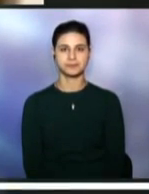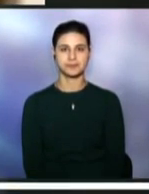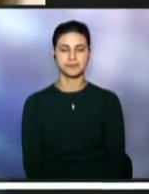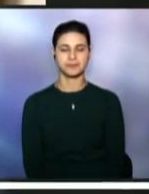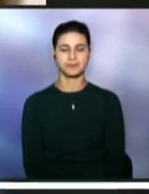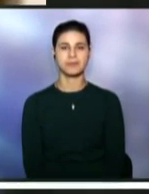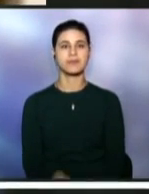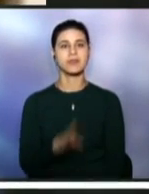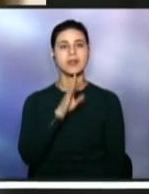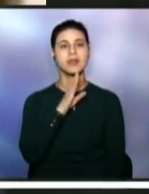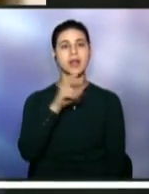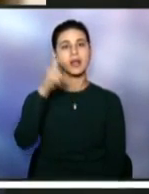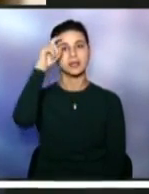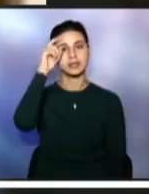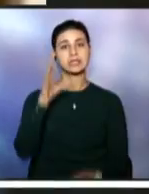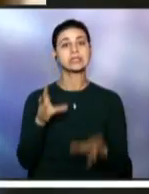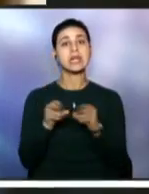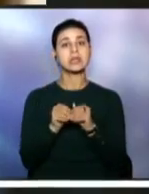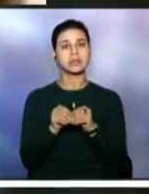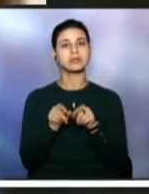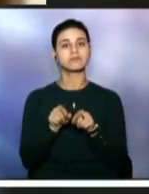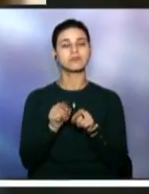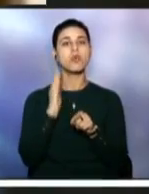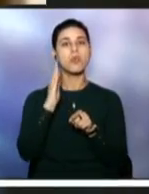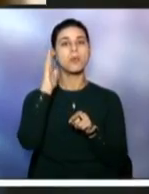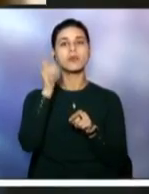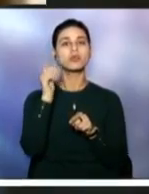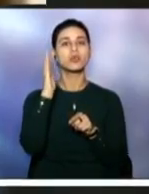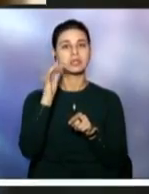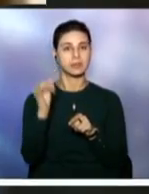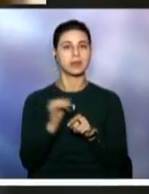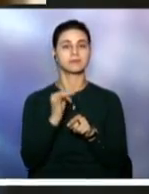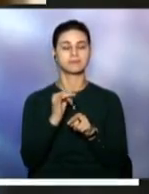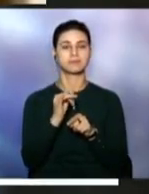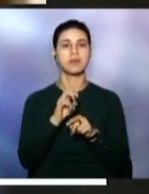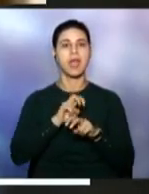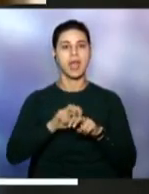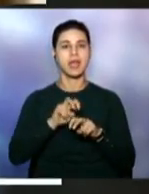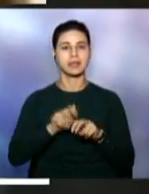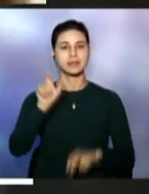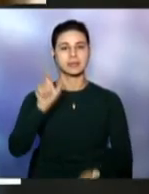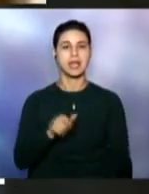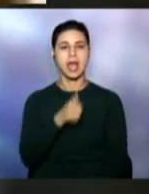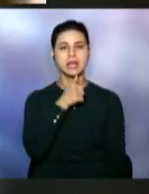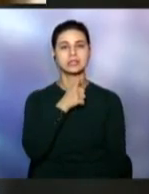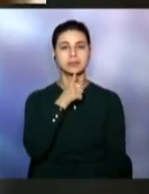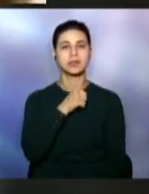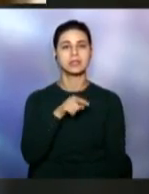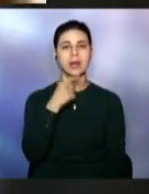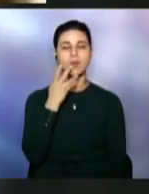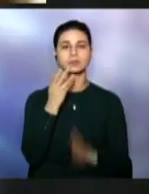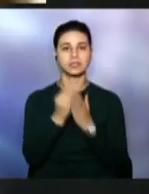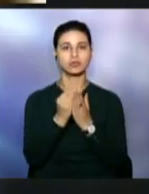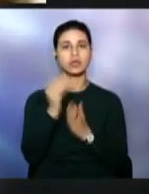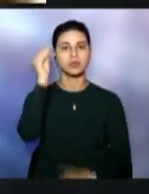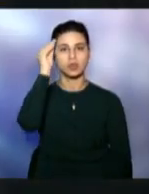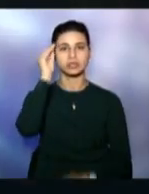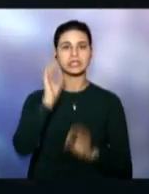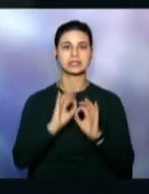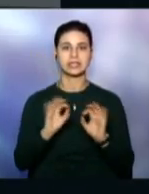სქესობრივი ურთიერთობის როლი მომავალში. სამედიცინო ექსპერტი ჰენრი გრილი საკუთარი მოსაზრების შესახებ